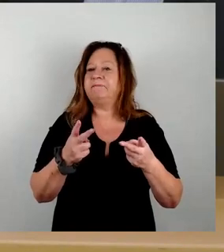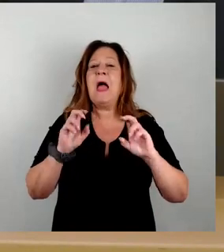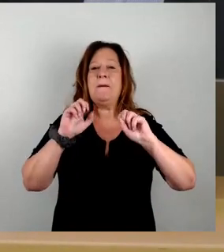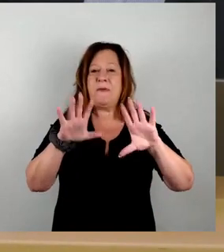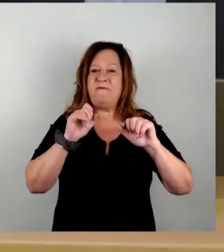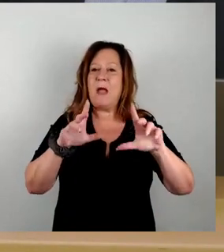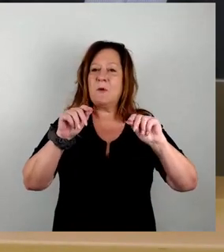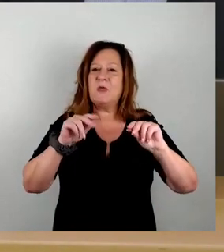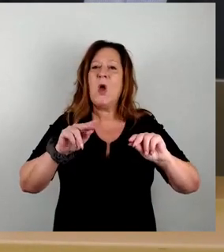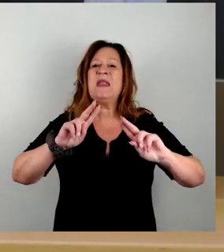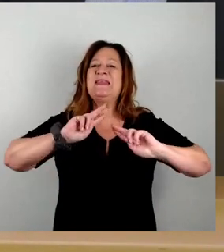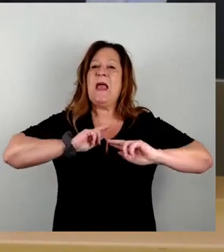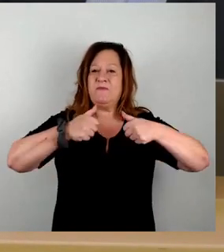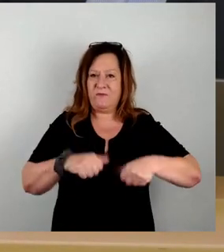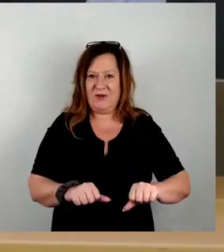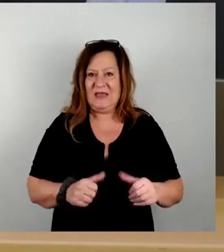ein gewisses